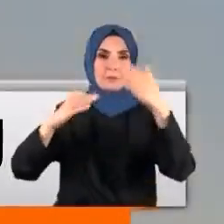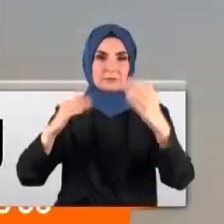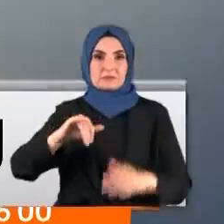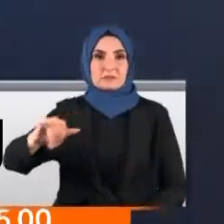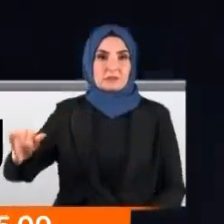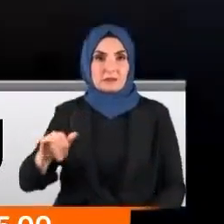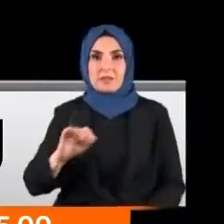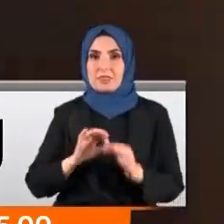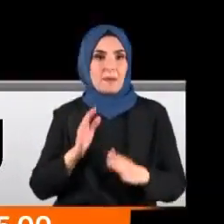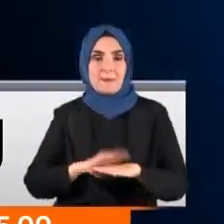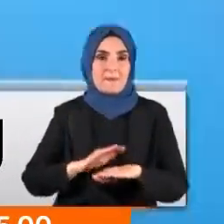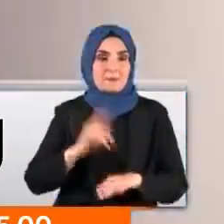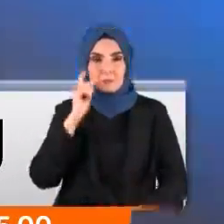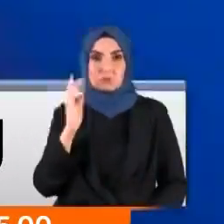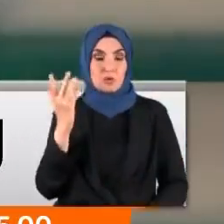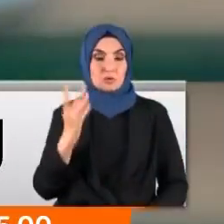şaşırdı.